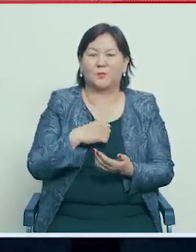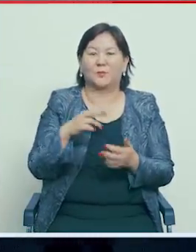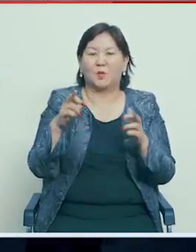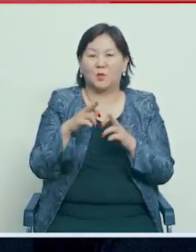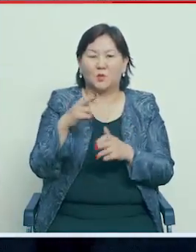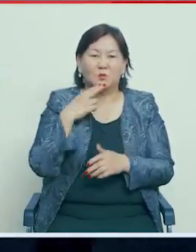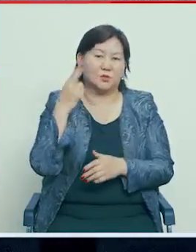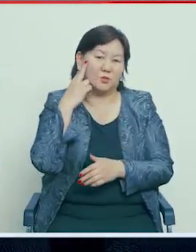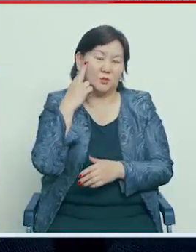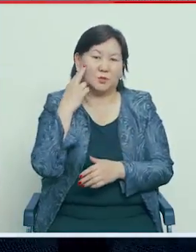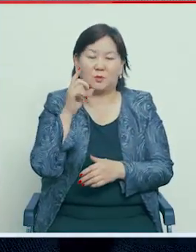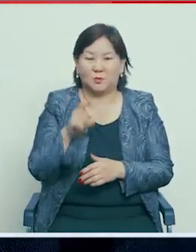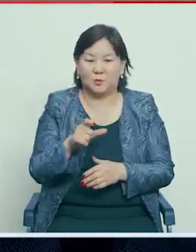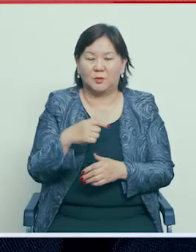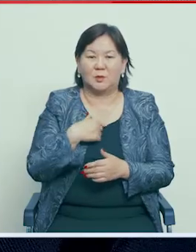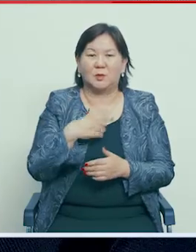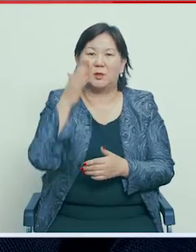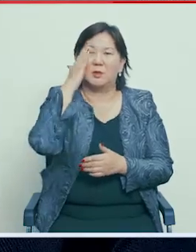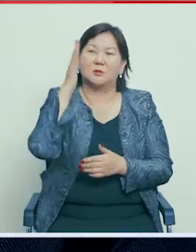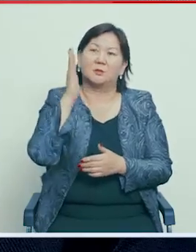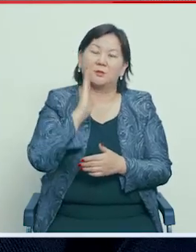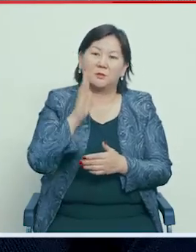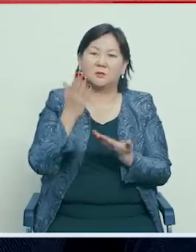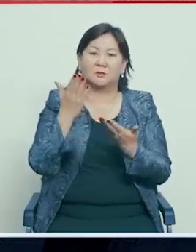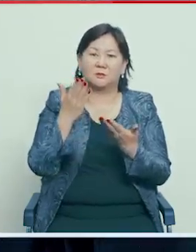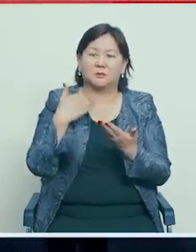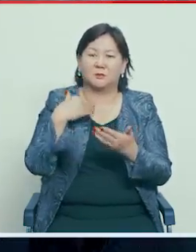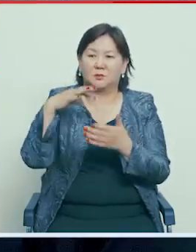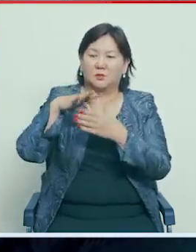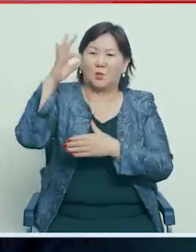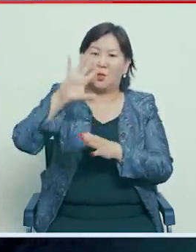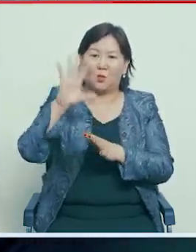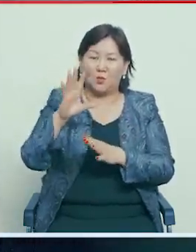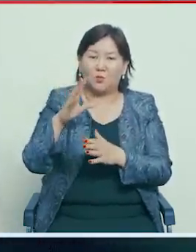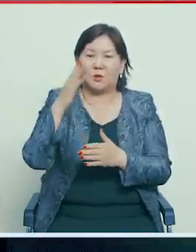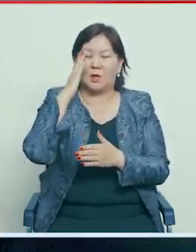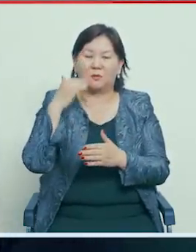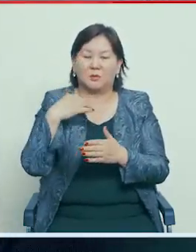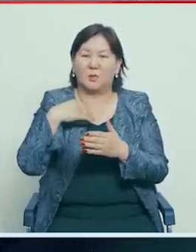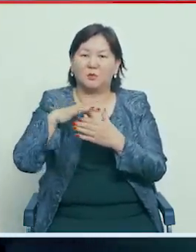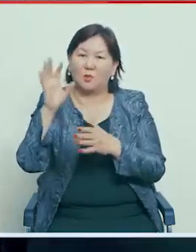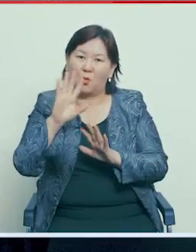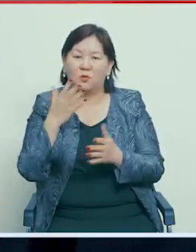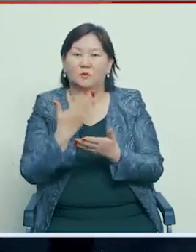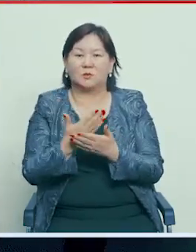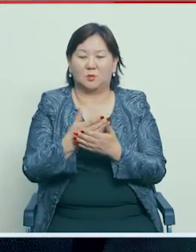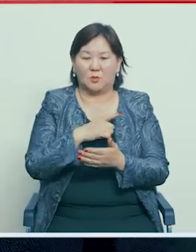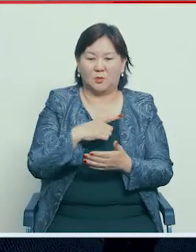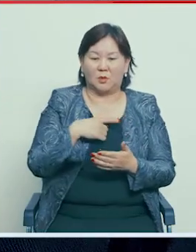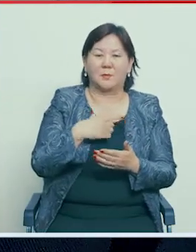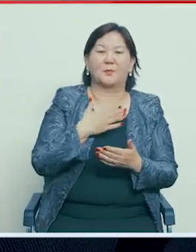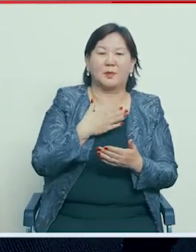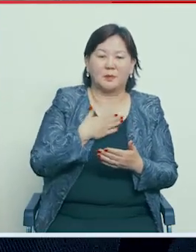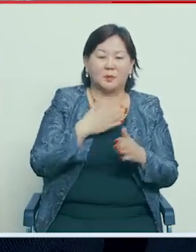хөгжлийн бэрхшээлтэй хүн би одоо эцэг ихээ сонгож төрөөгүй эцэг их намайг сонгож төрөөгүй тийм ээ ер нь бол